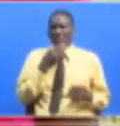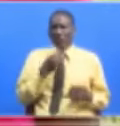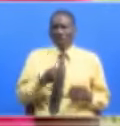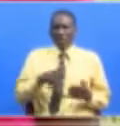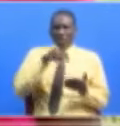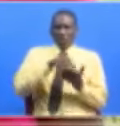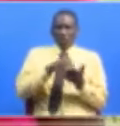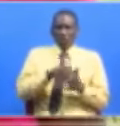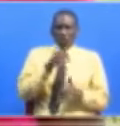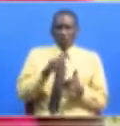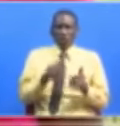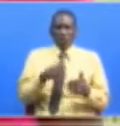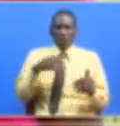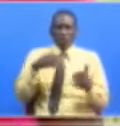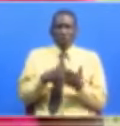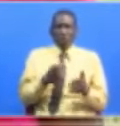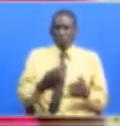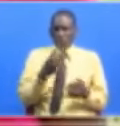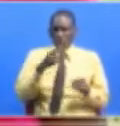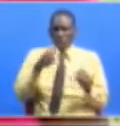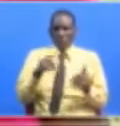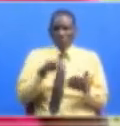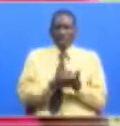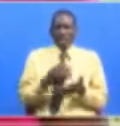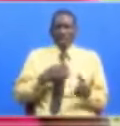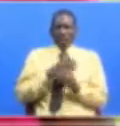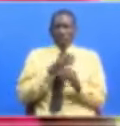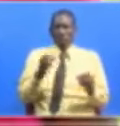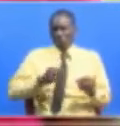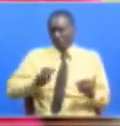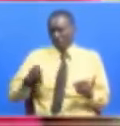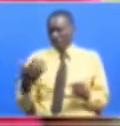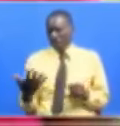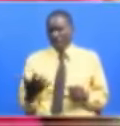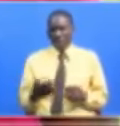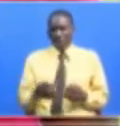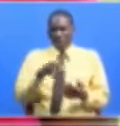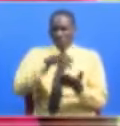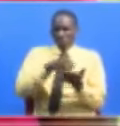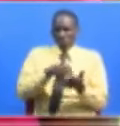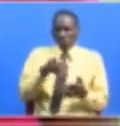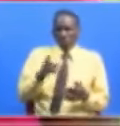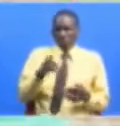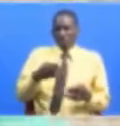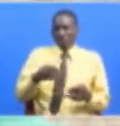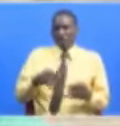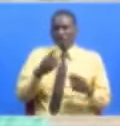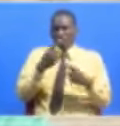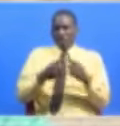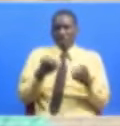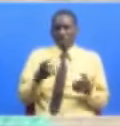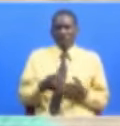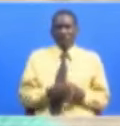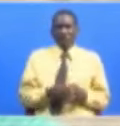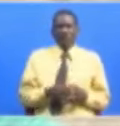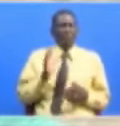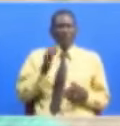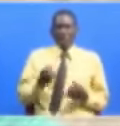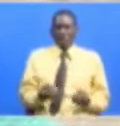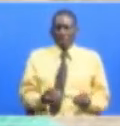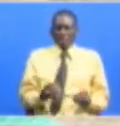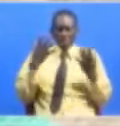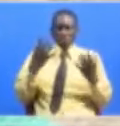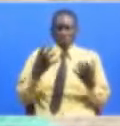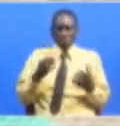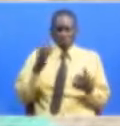Hali inayokuzuria kuona pia kwamba hana mkono wa kulia, hali yake kwa mwaka mmoja sasa. Tulisikia tu mlipuko.